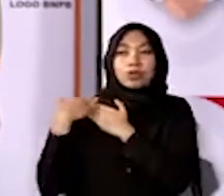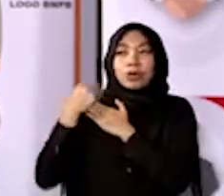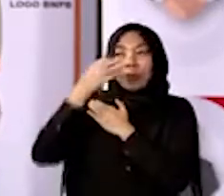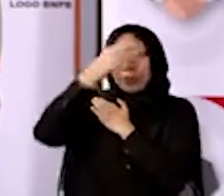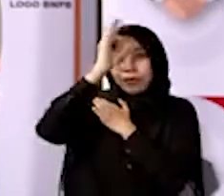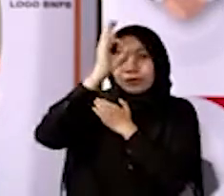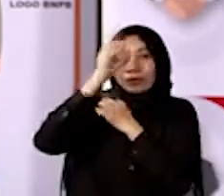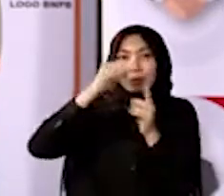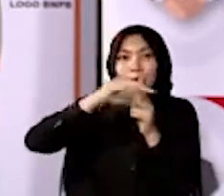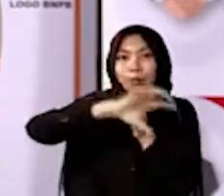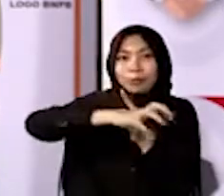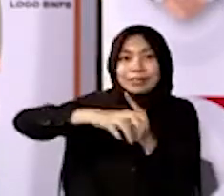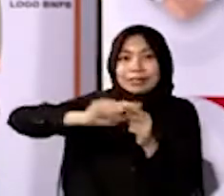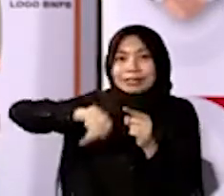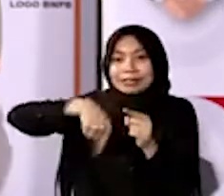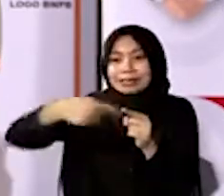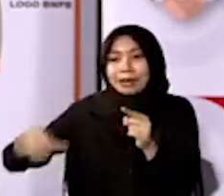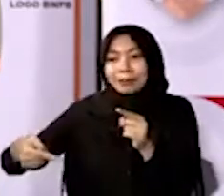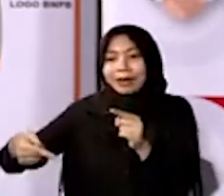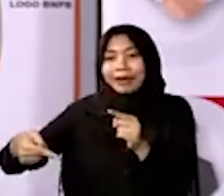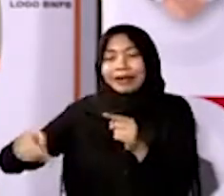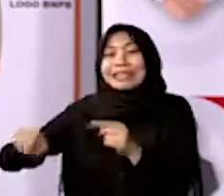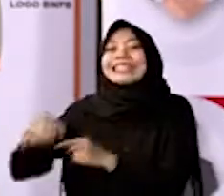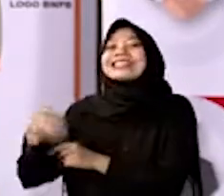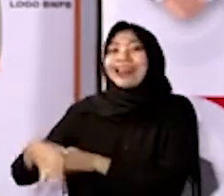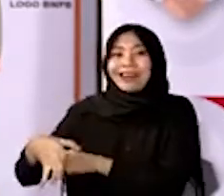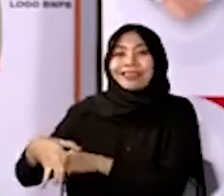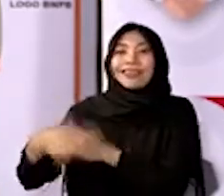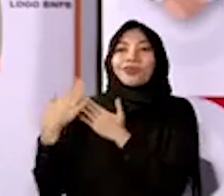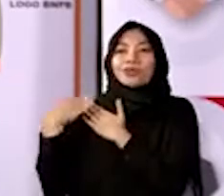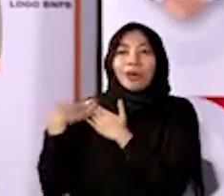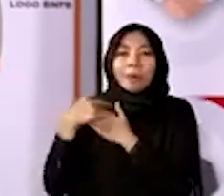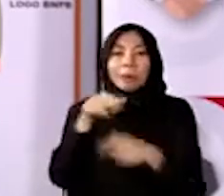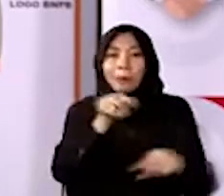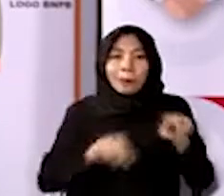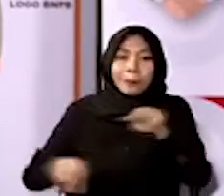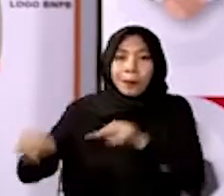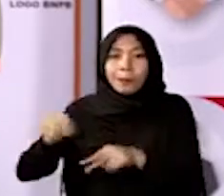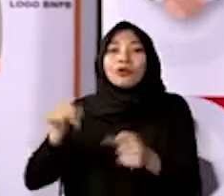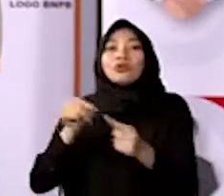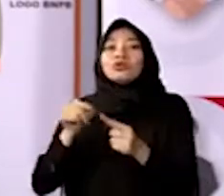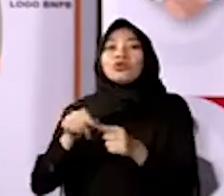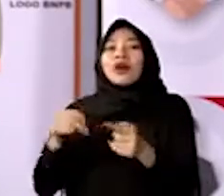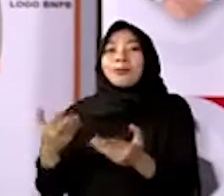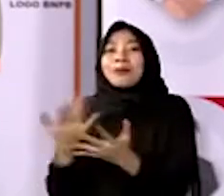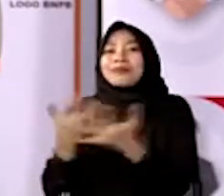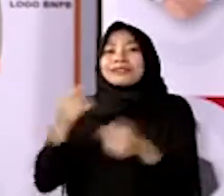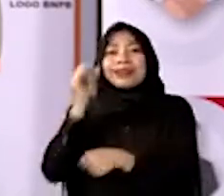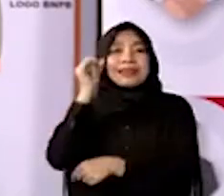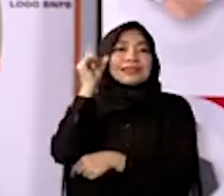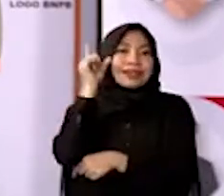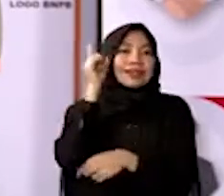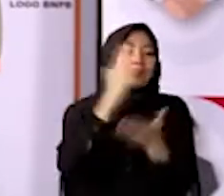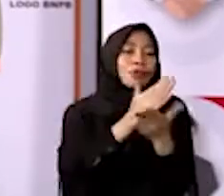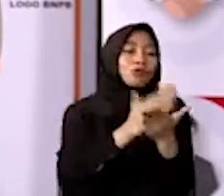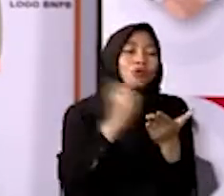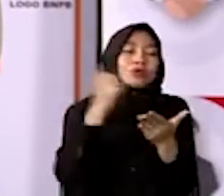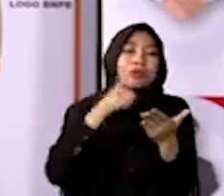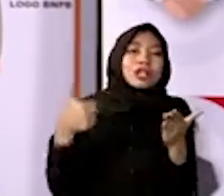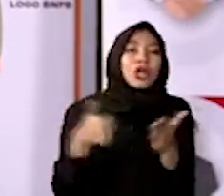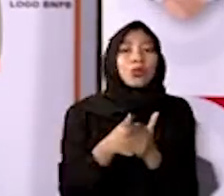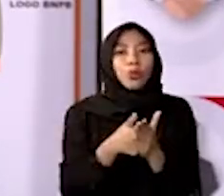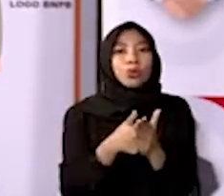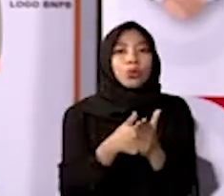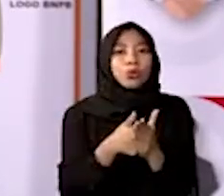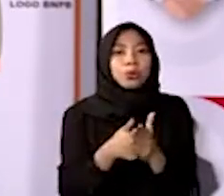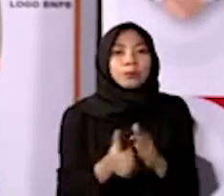Polsek sampai dengan e di desa-desa yang tujuannya adalah supaya kesadaran masyarakat di dalam mematuhi 3M ini